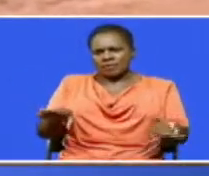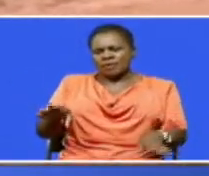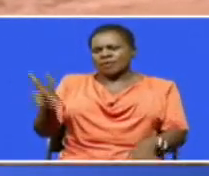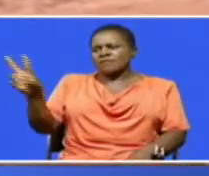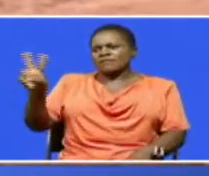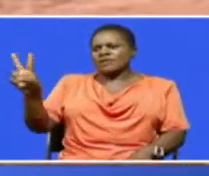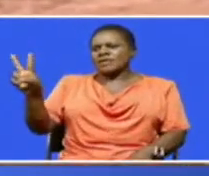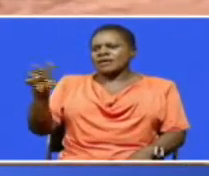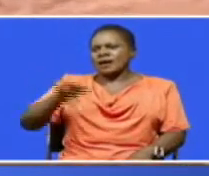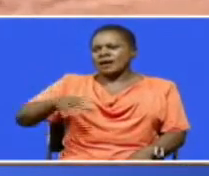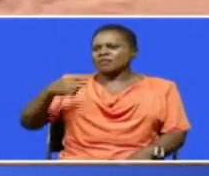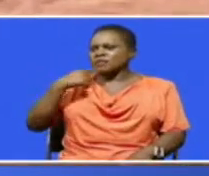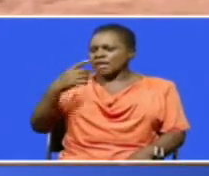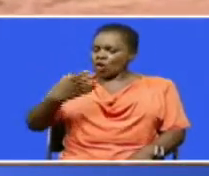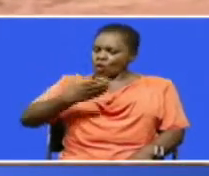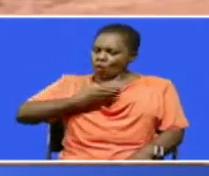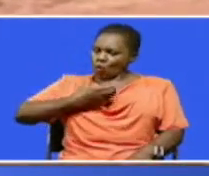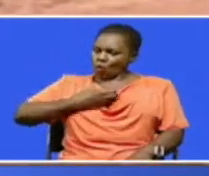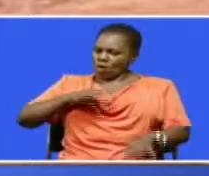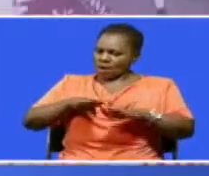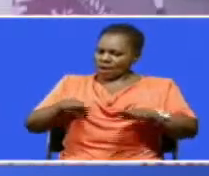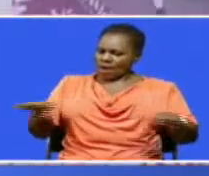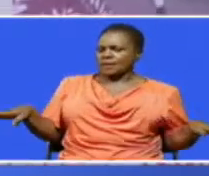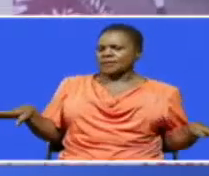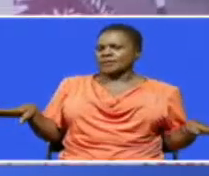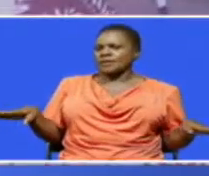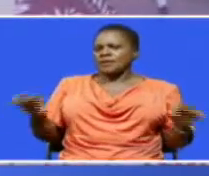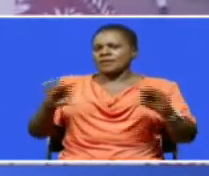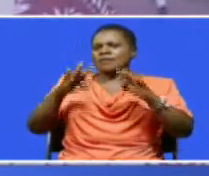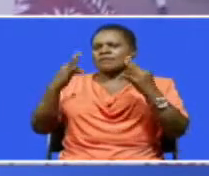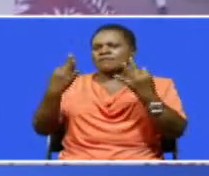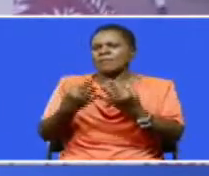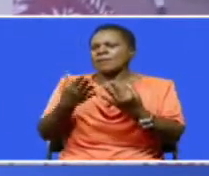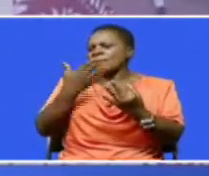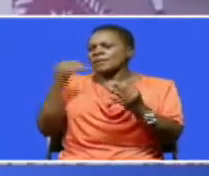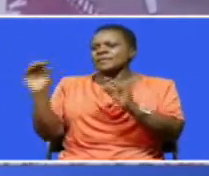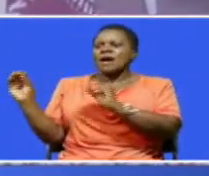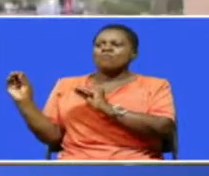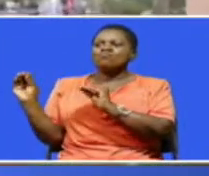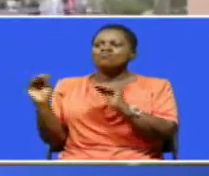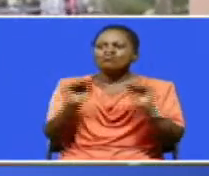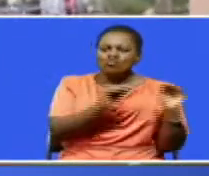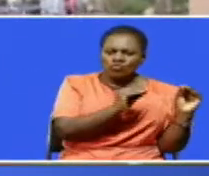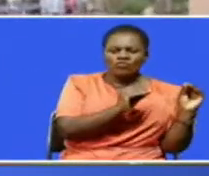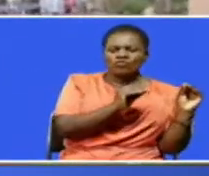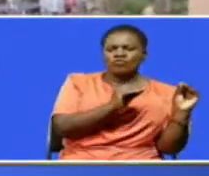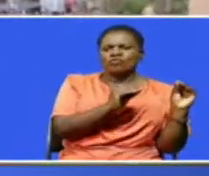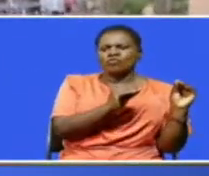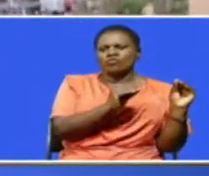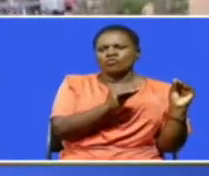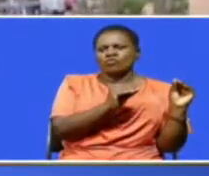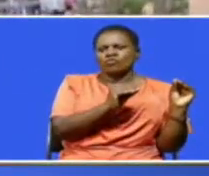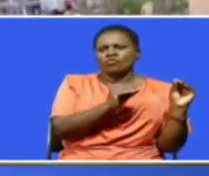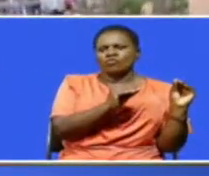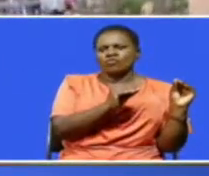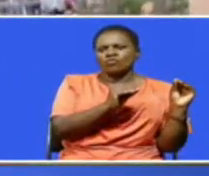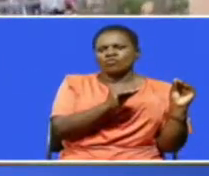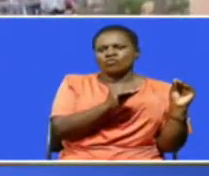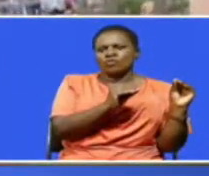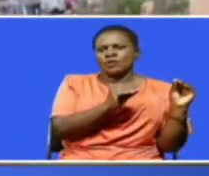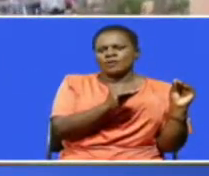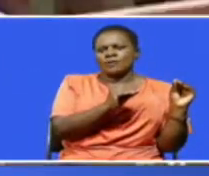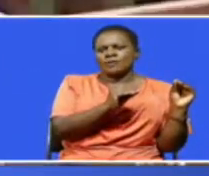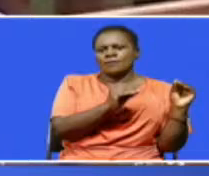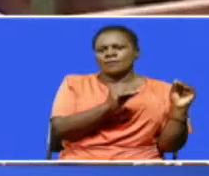ya Vihiga imedai inamiliki ardhi hiyo na kwamba familia hiyo inafaa kuhamia eneo jingine walonunuliwa kama ridhaa miaka